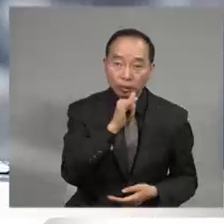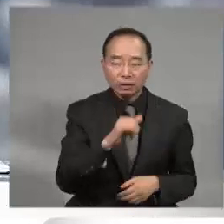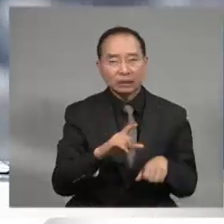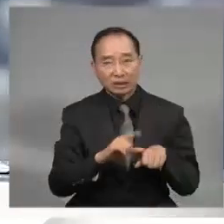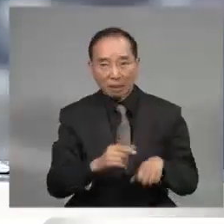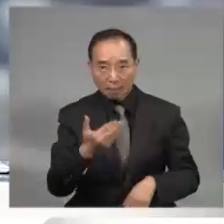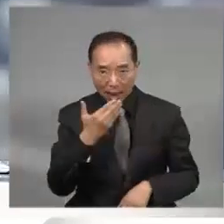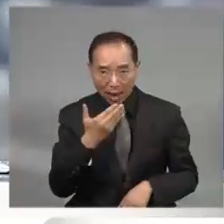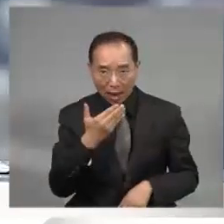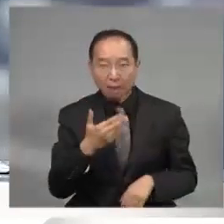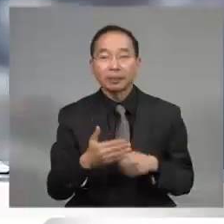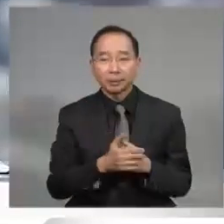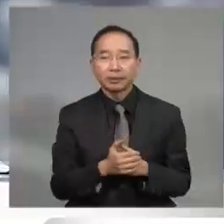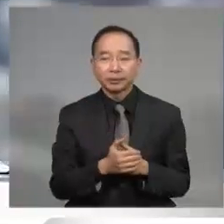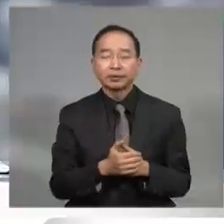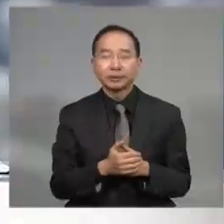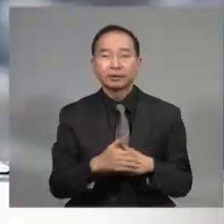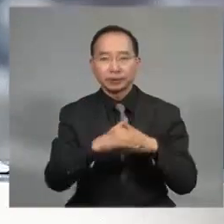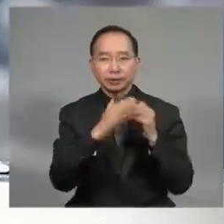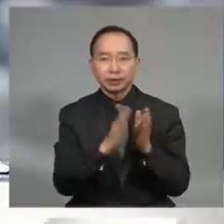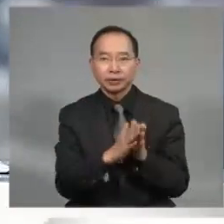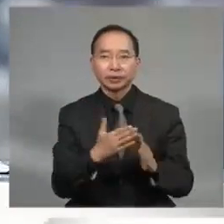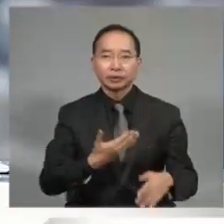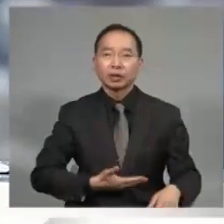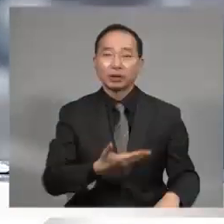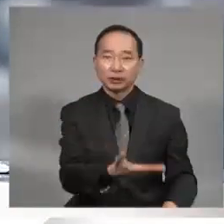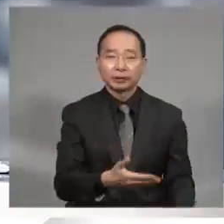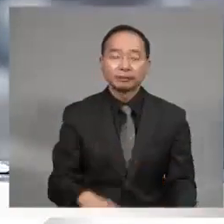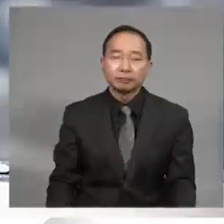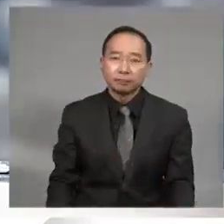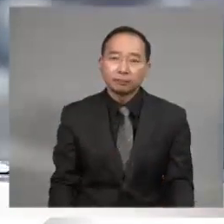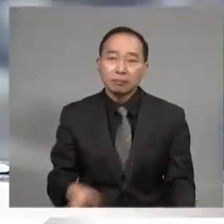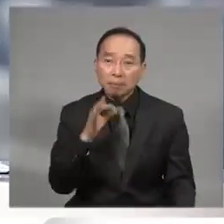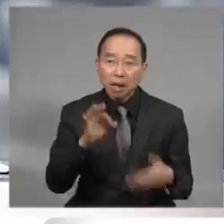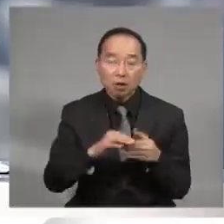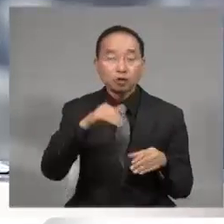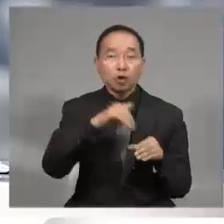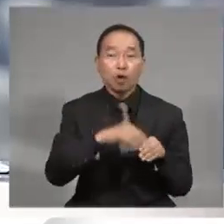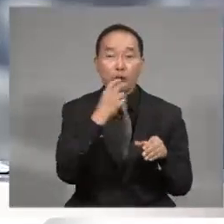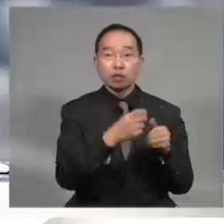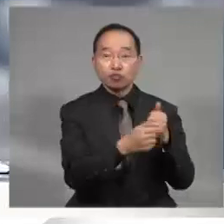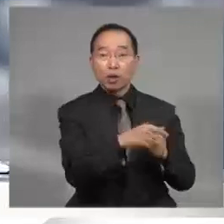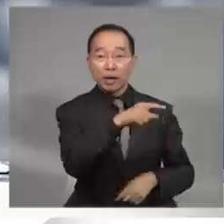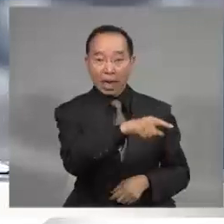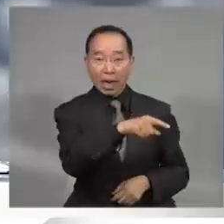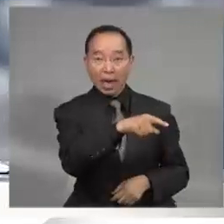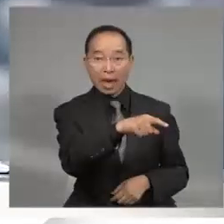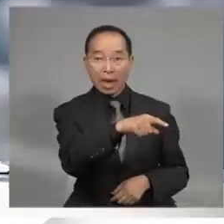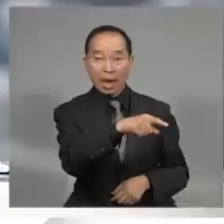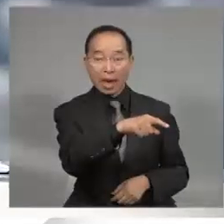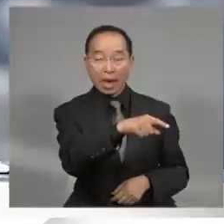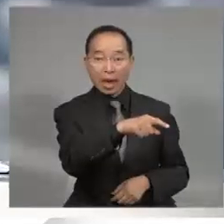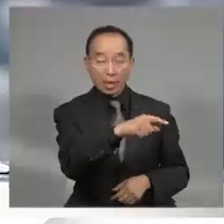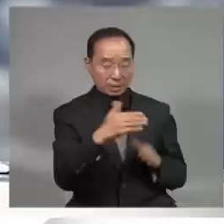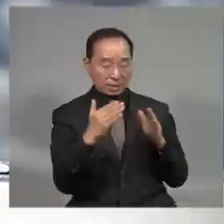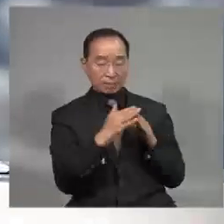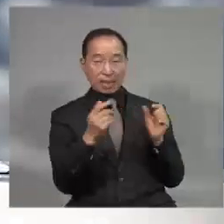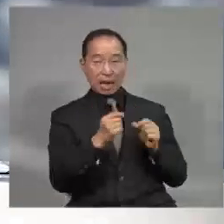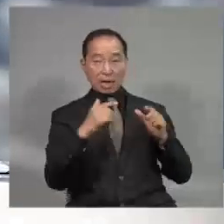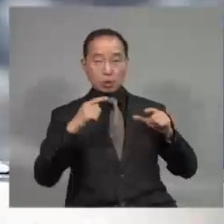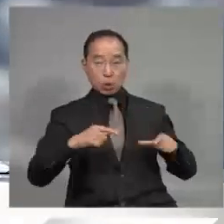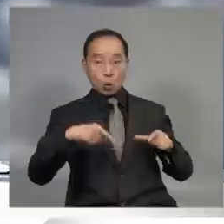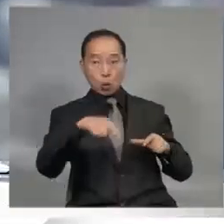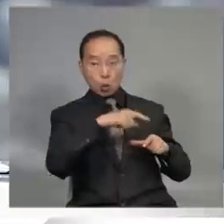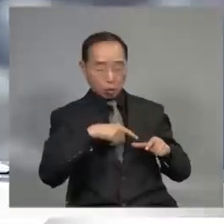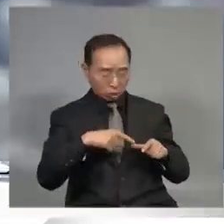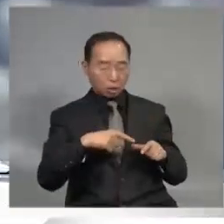되는 한 또 전달을 해드리도록 하겠습니다. 만약에 이제 선관위로 이송하게 되면 어떤 절차가 좀 남게